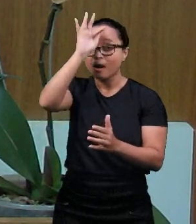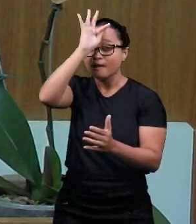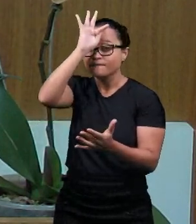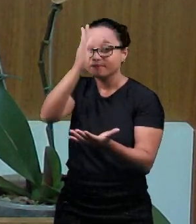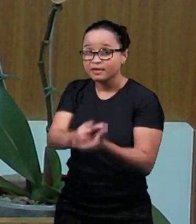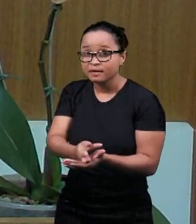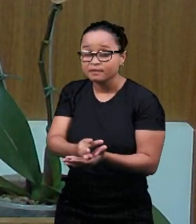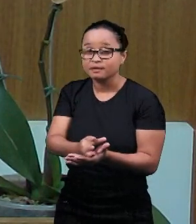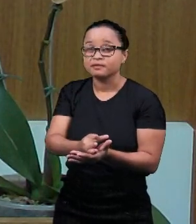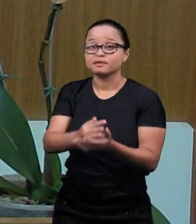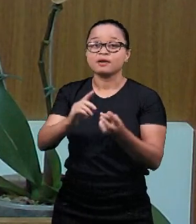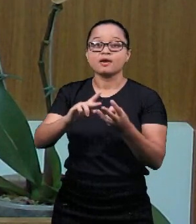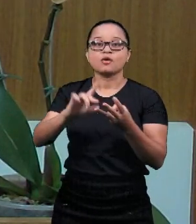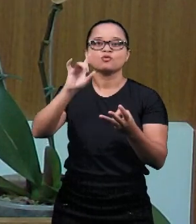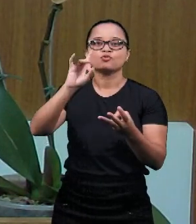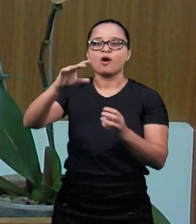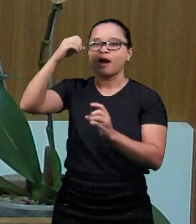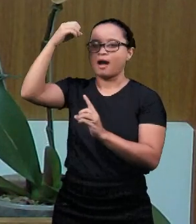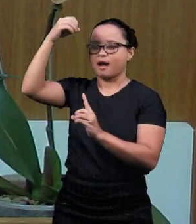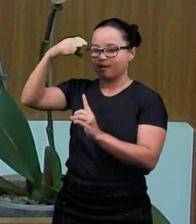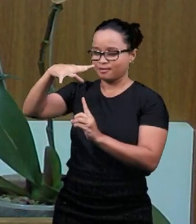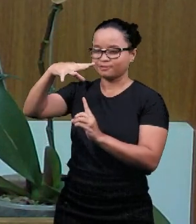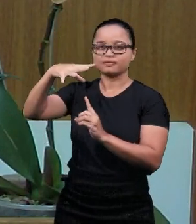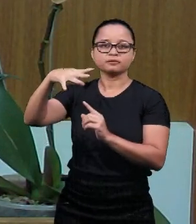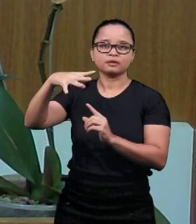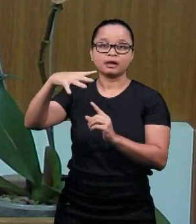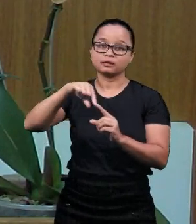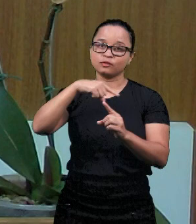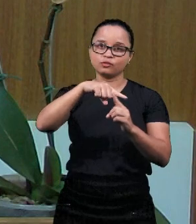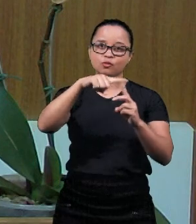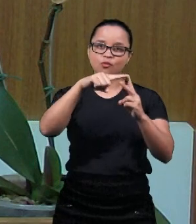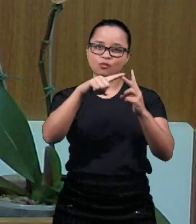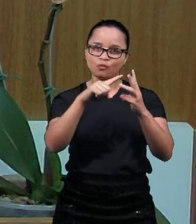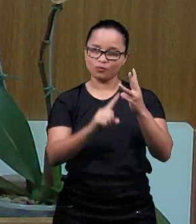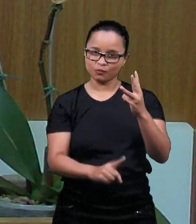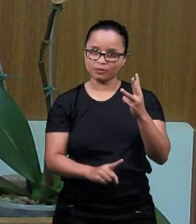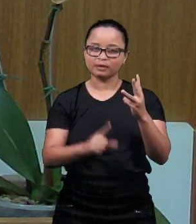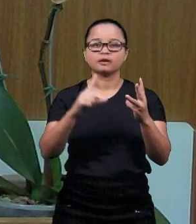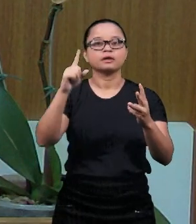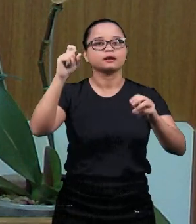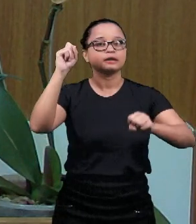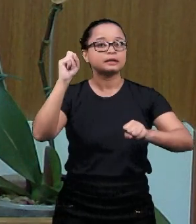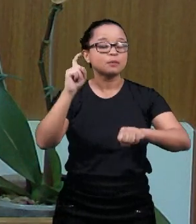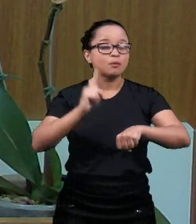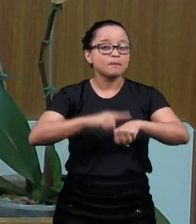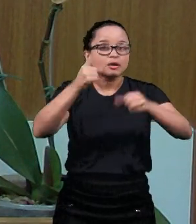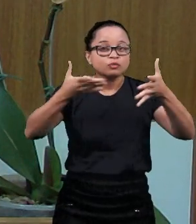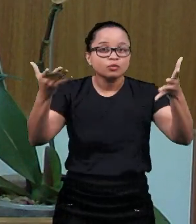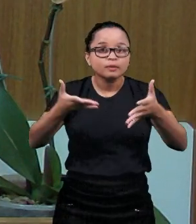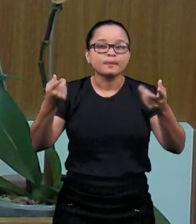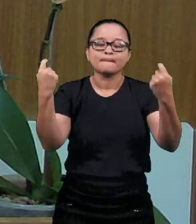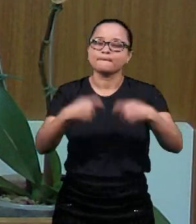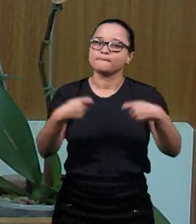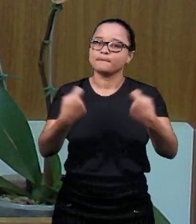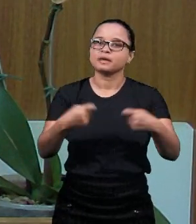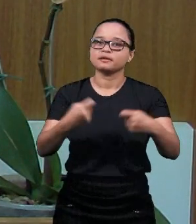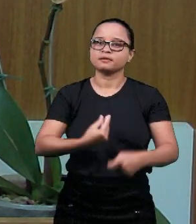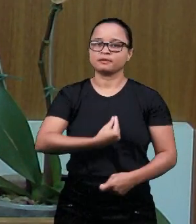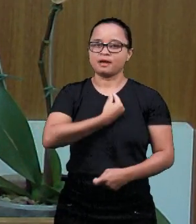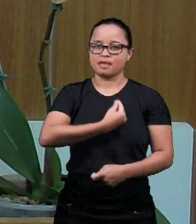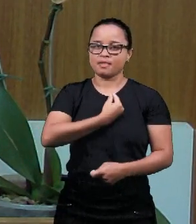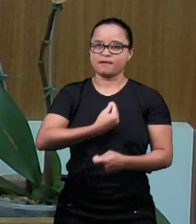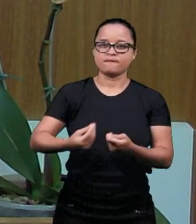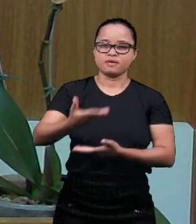éléments qui, à ce moment, doivent faire partie de la vie de chacun des serviteurs de Dieu en